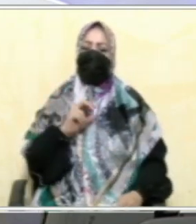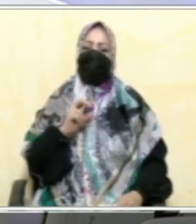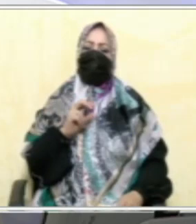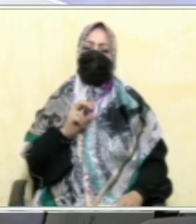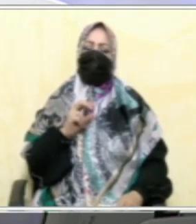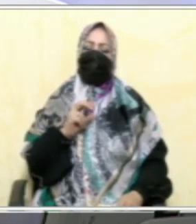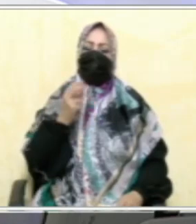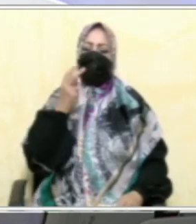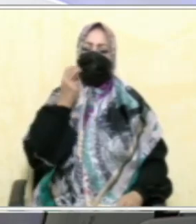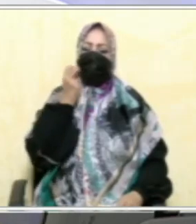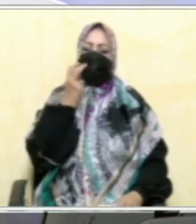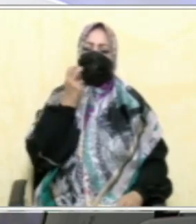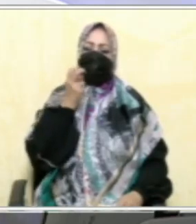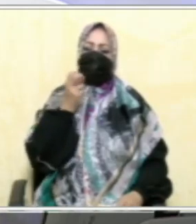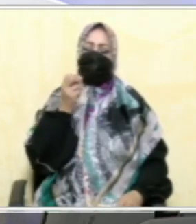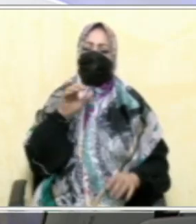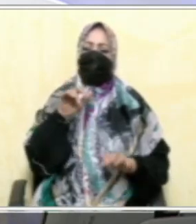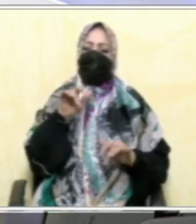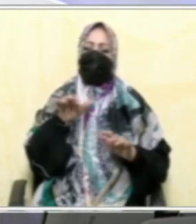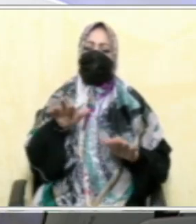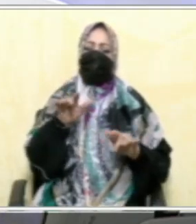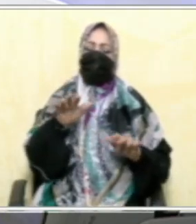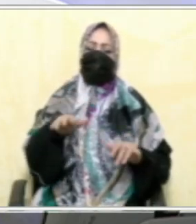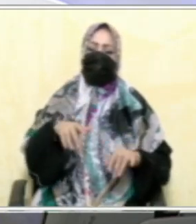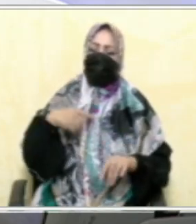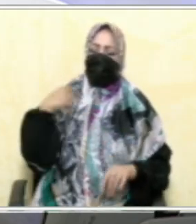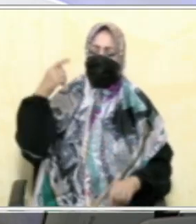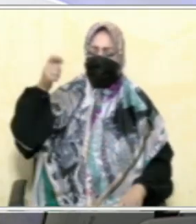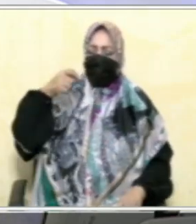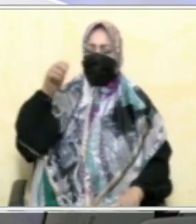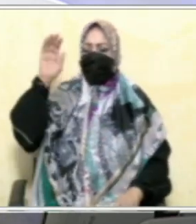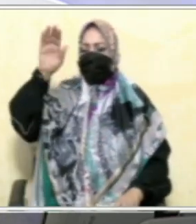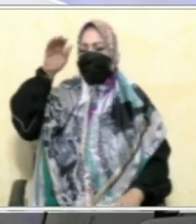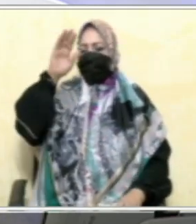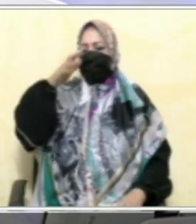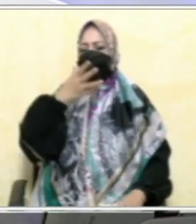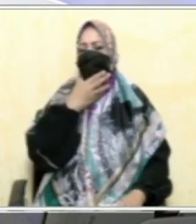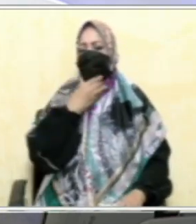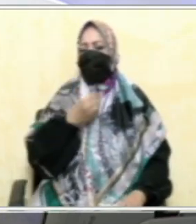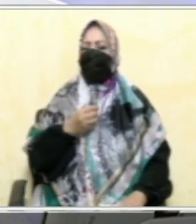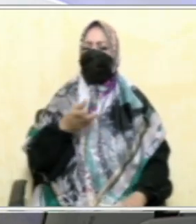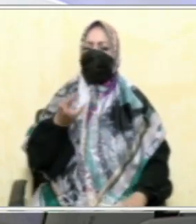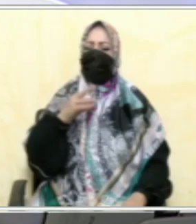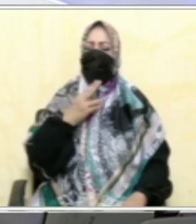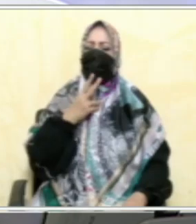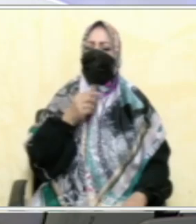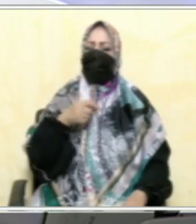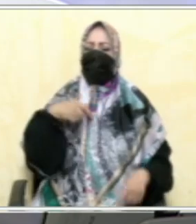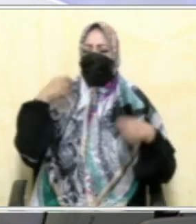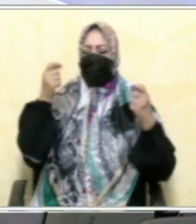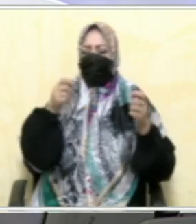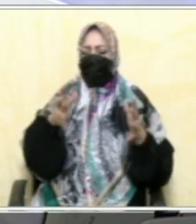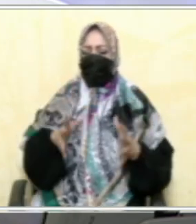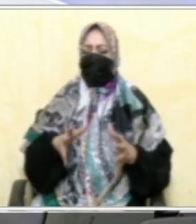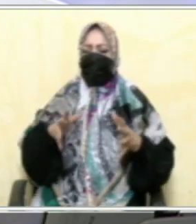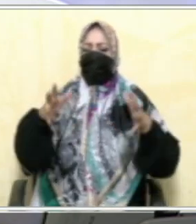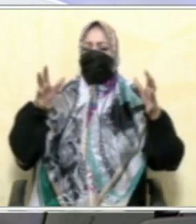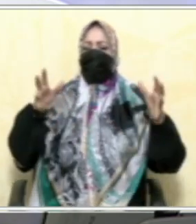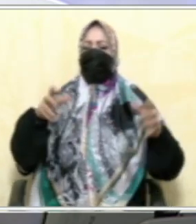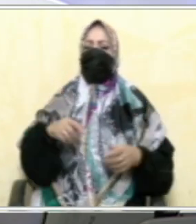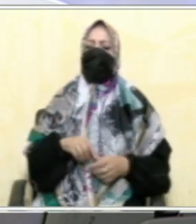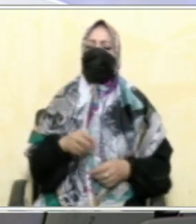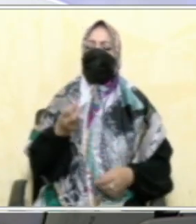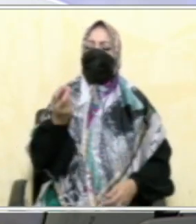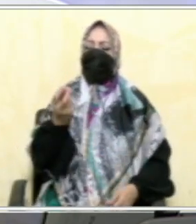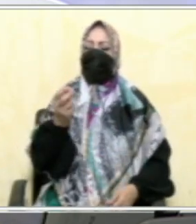والأحوال الصغيرات في الغالب تجد فيها هذه الحبة، هذه الحبة بالفصحى تسمى خراجا، الخراج، وهي